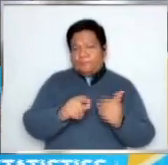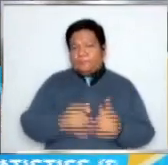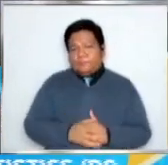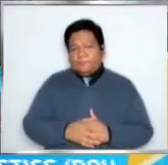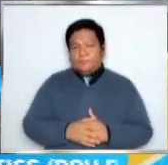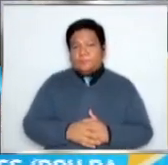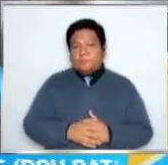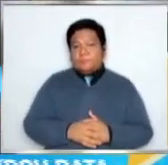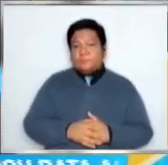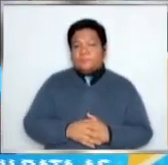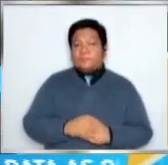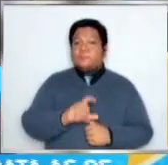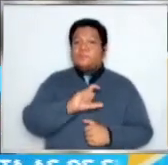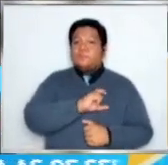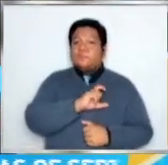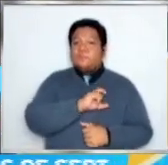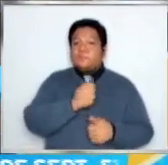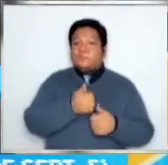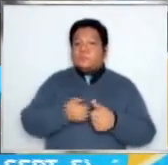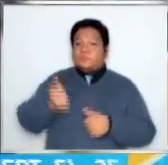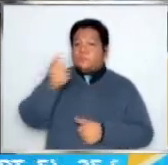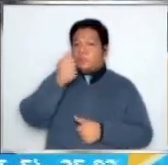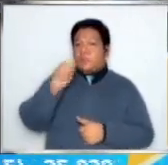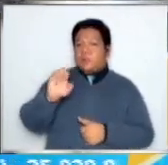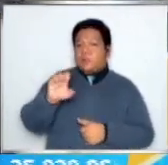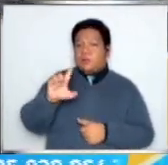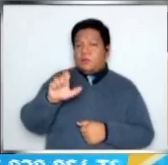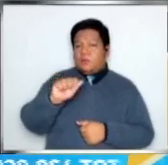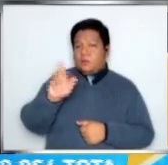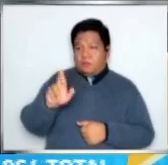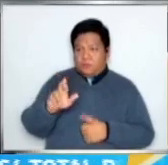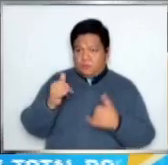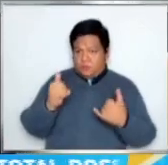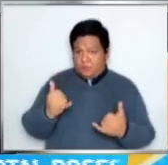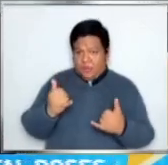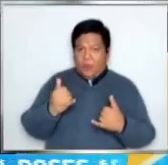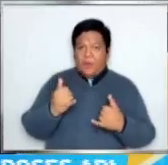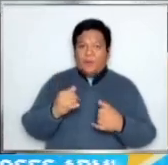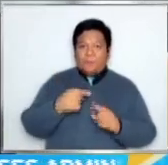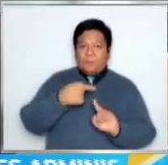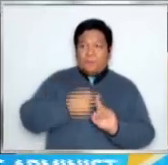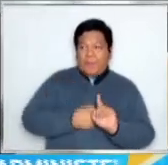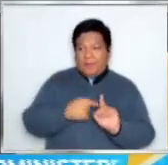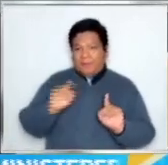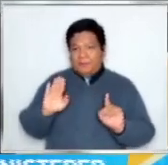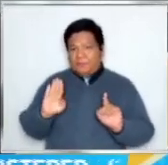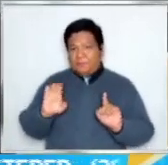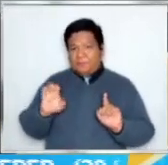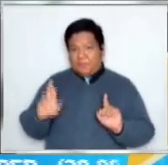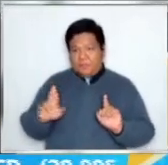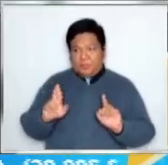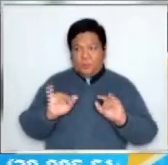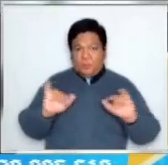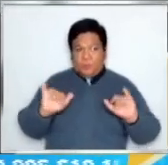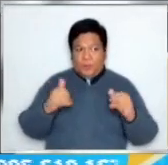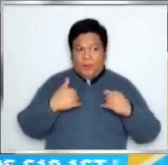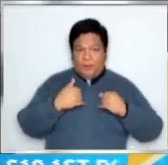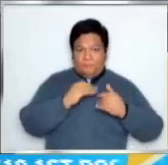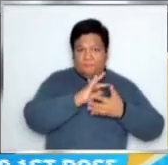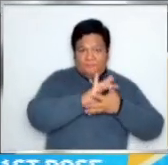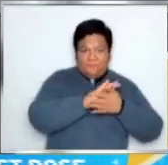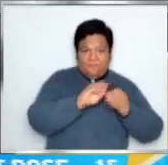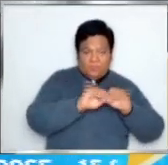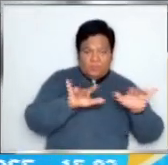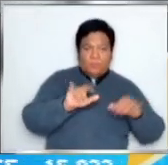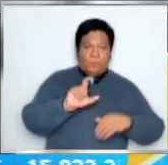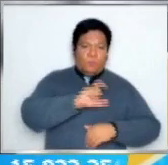Chief Guillermo Ilazar, ngayon pumasok na ang Burmans habang nasa pandemya, mananatiling naka-alerto ang puwersa ng pulisya para